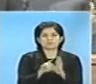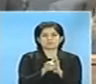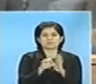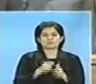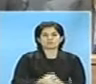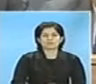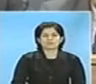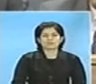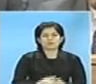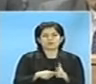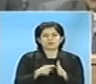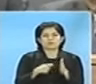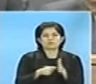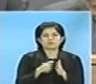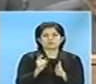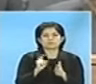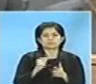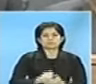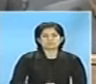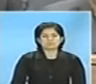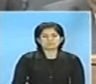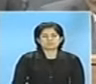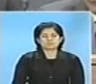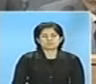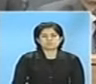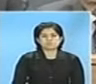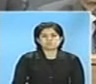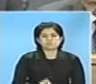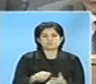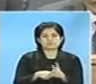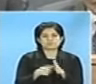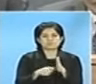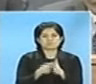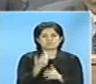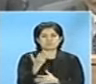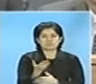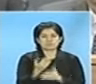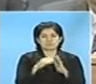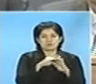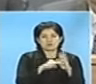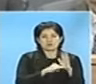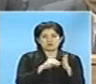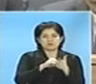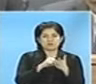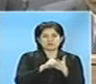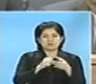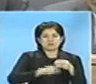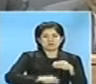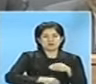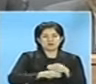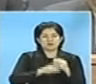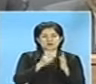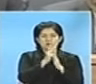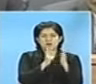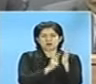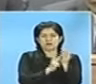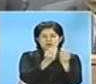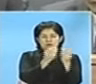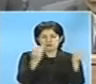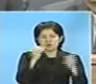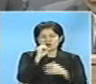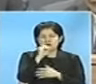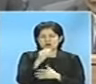ในเหตุผลนั้นก็เขียนเหตุผลในการขอร่างแก้ไขเพิ่มเติมรัฐธรรมนูญว่าข